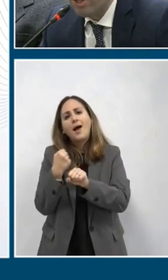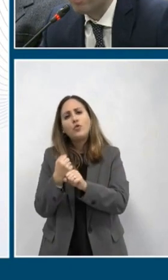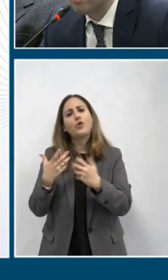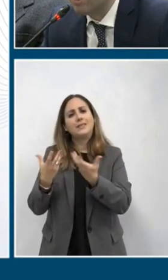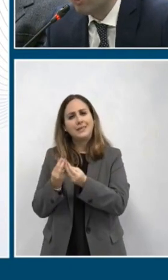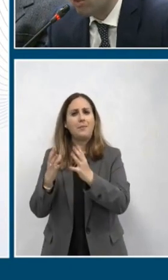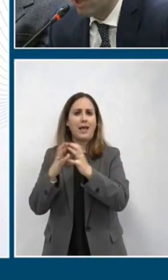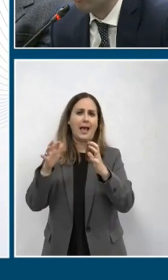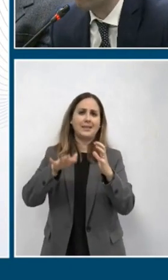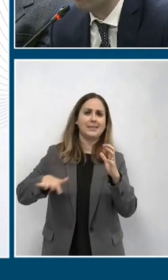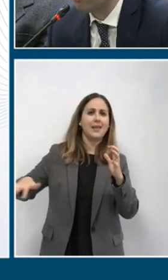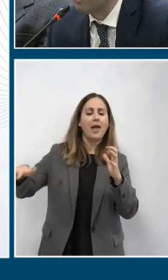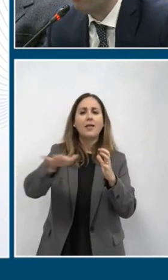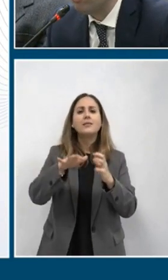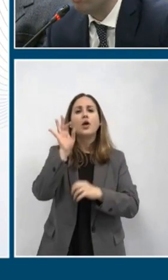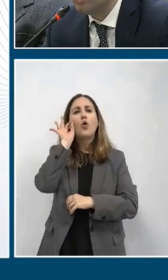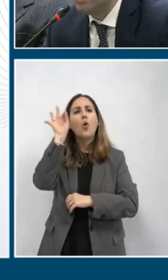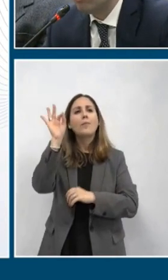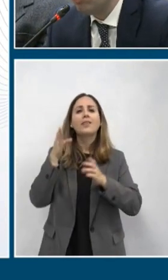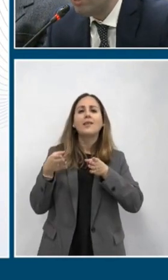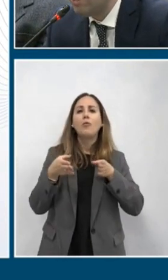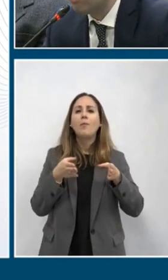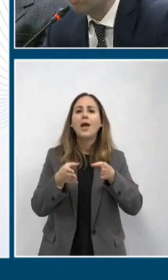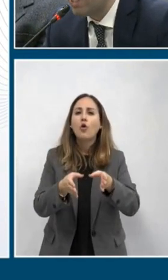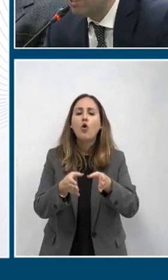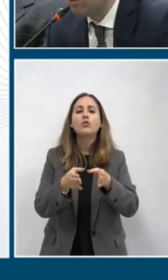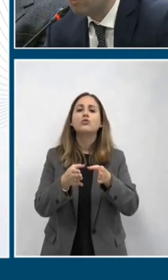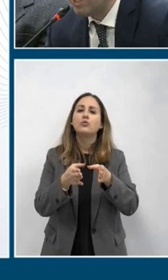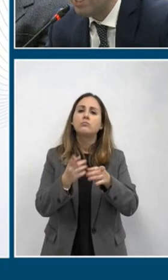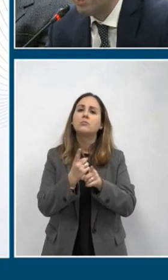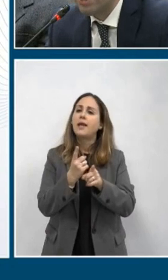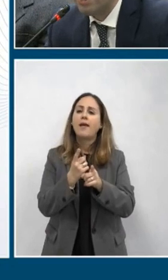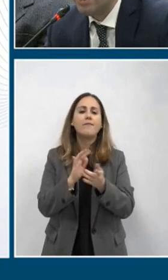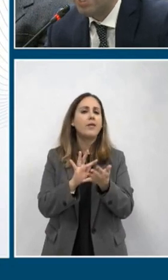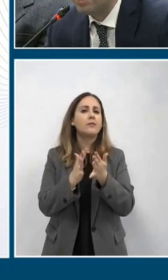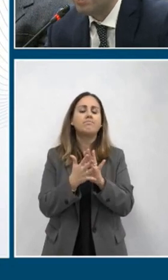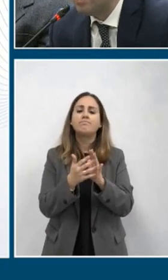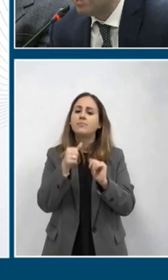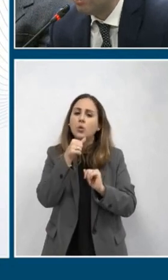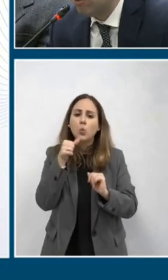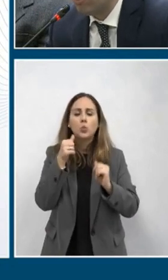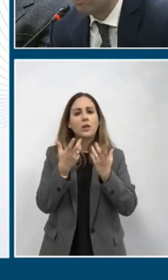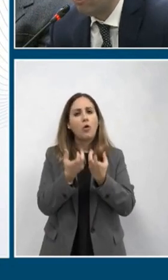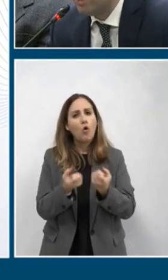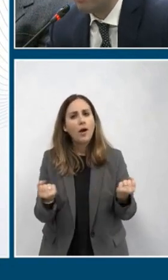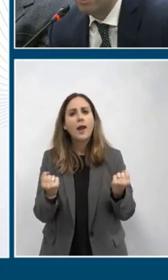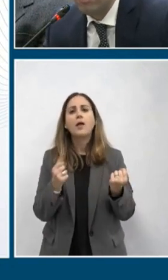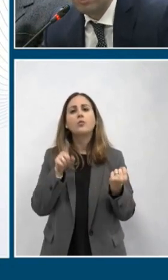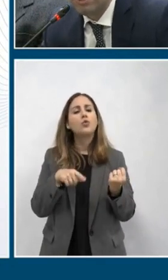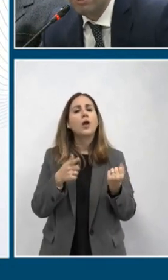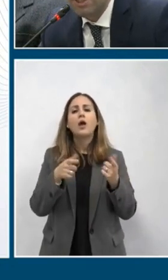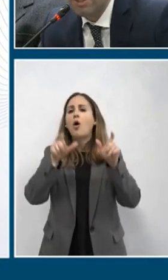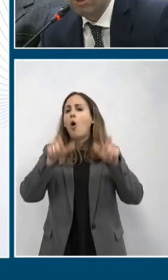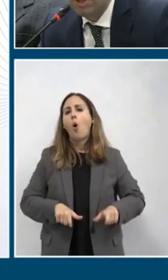per far sì che questo percorso fosse il più utile concreto E anche iterativo possibile